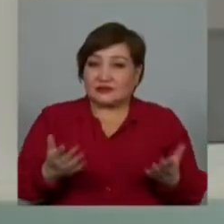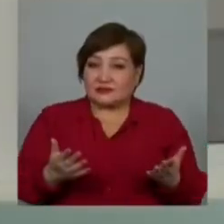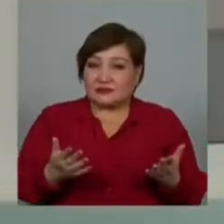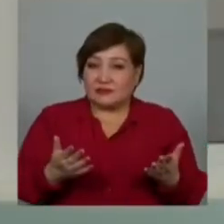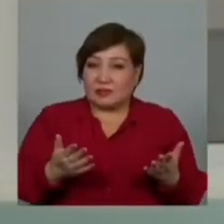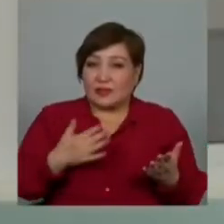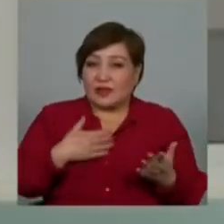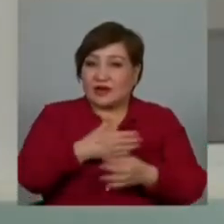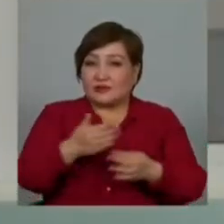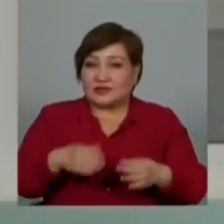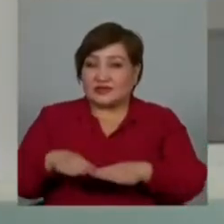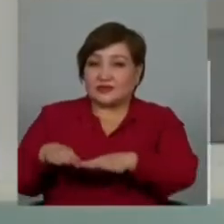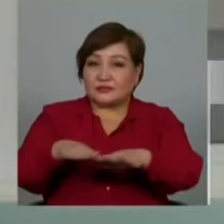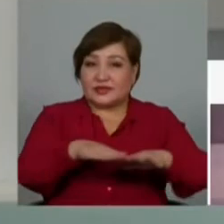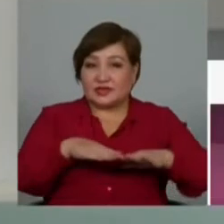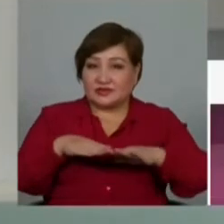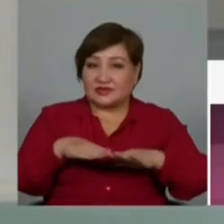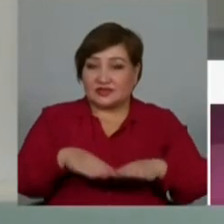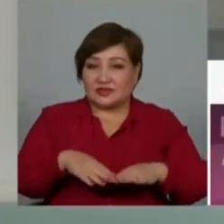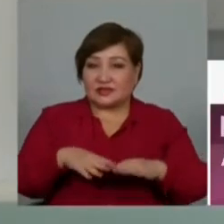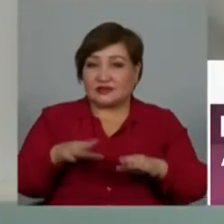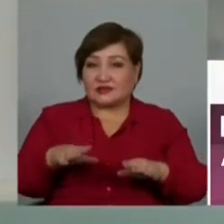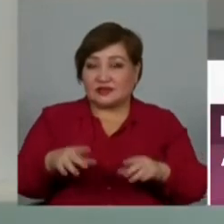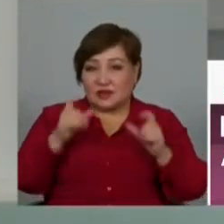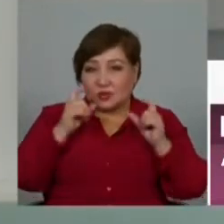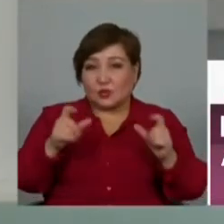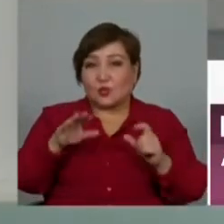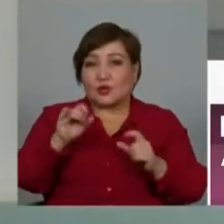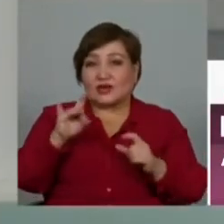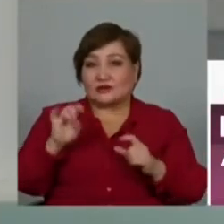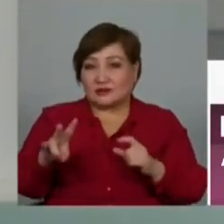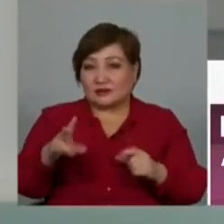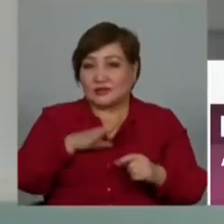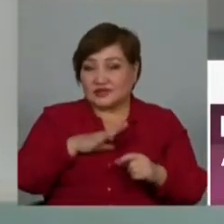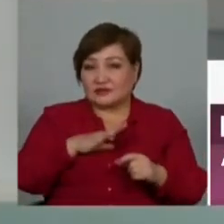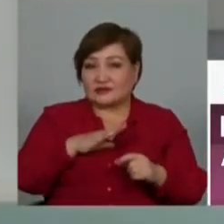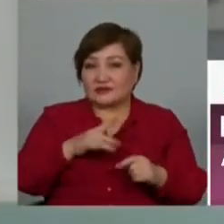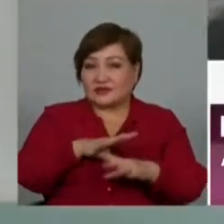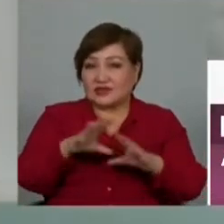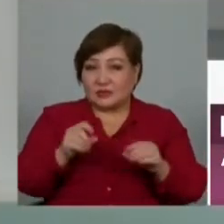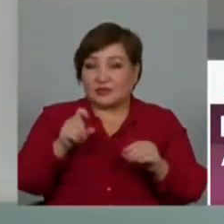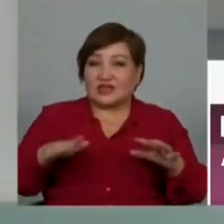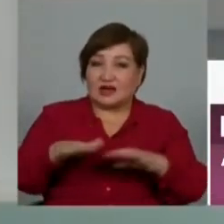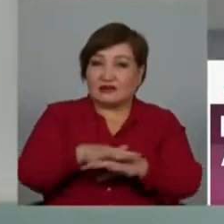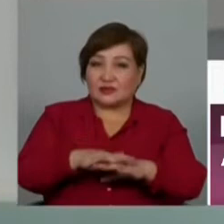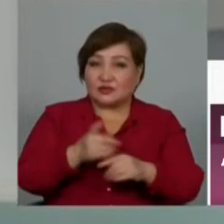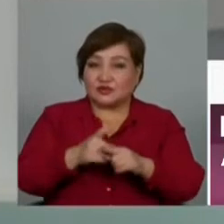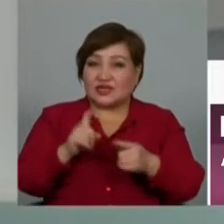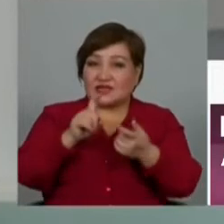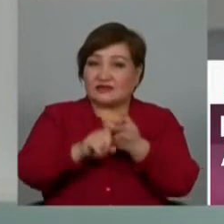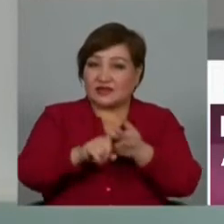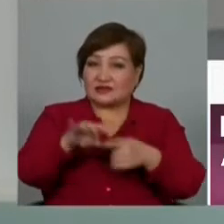болды ғой. Біз біргеміз деген ұранды президентіміз бастаған. Жалғыз халық емес, бұл жерде бұл инфекцияға